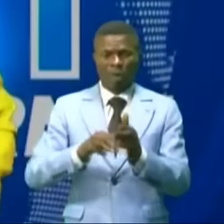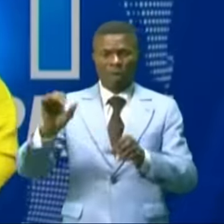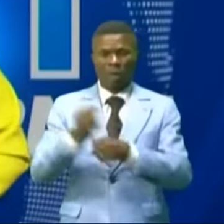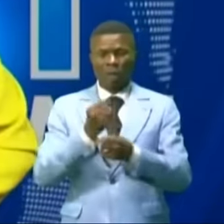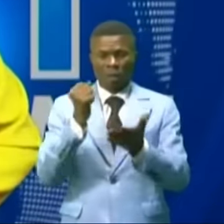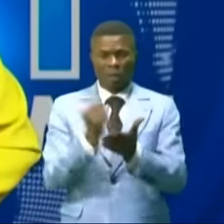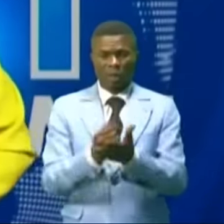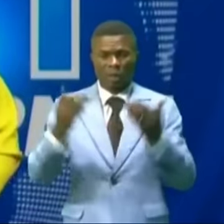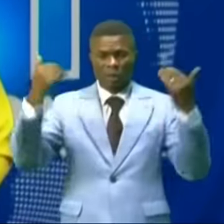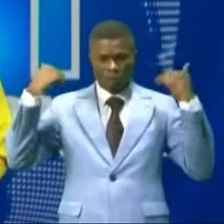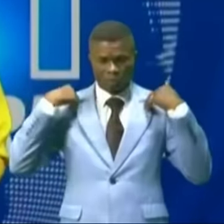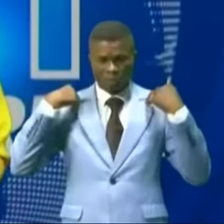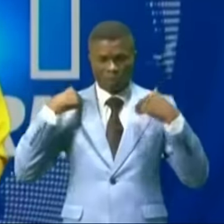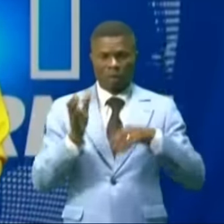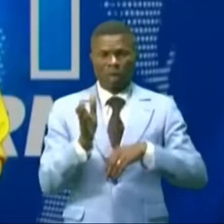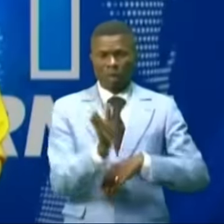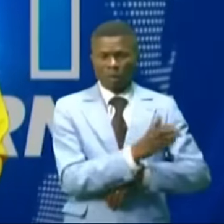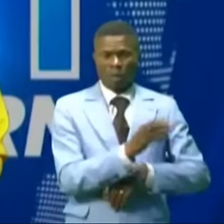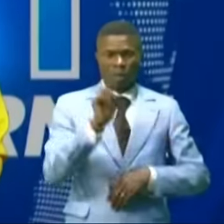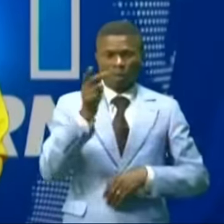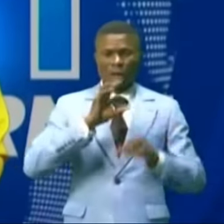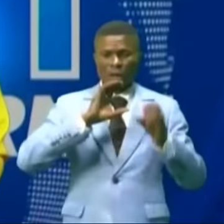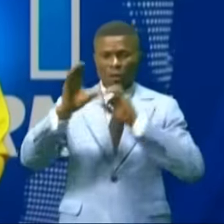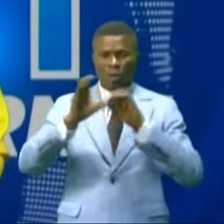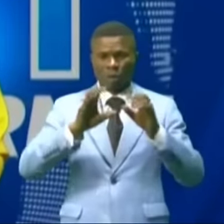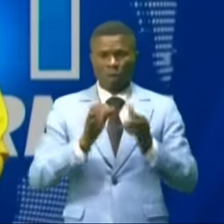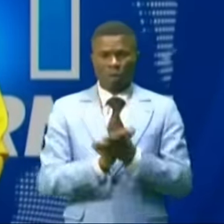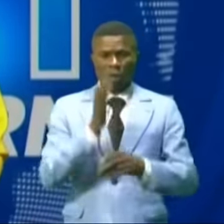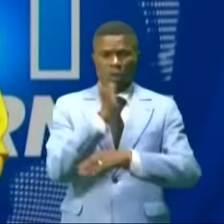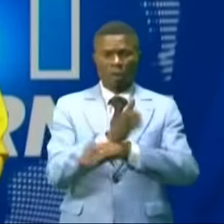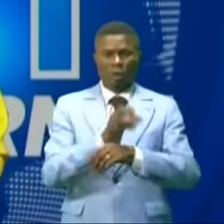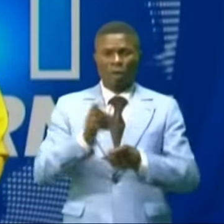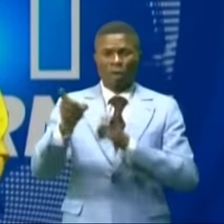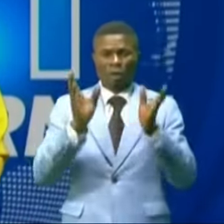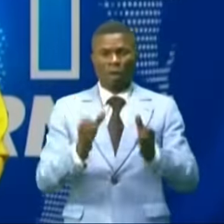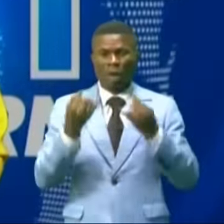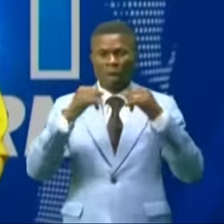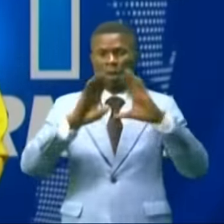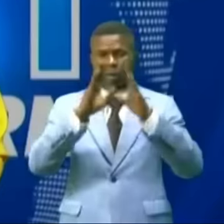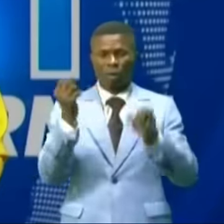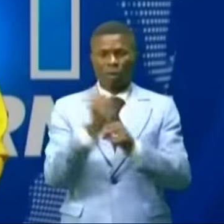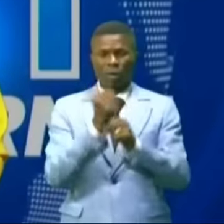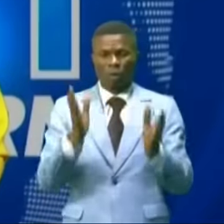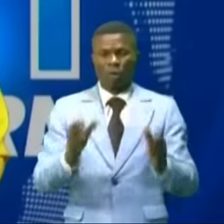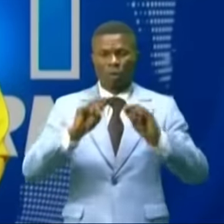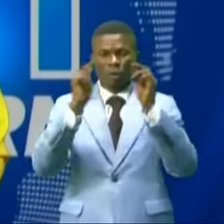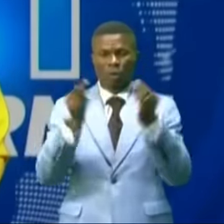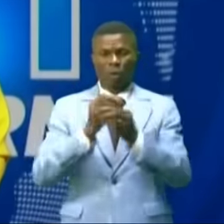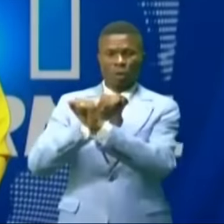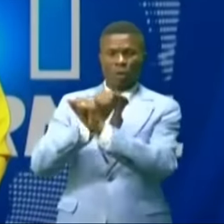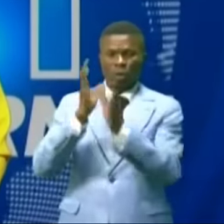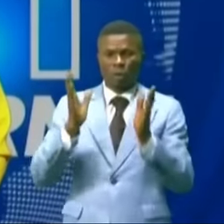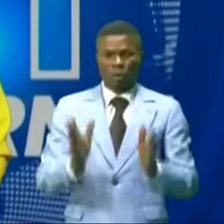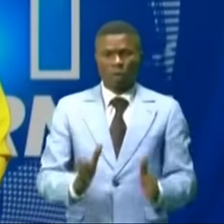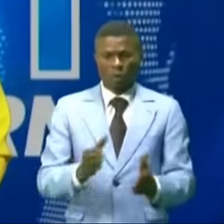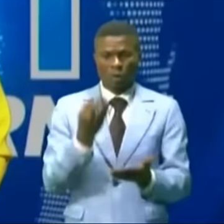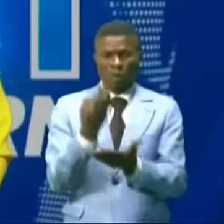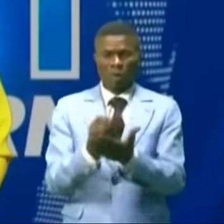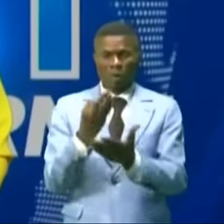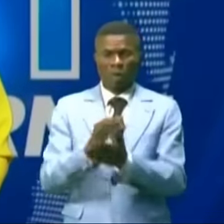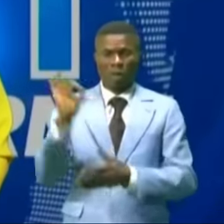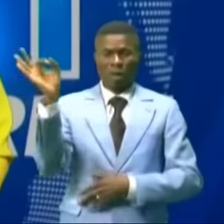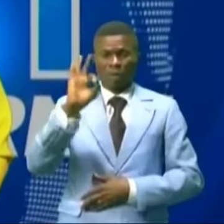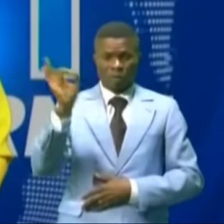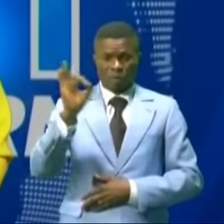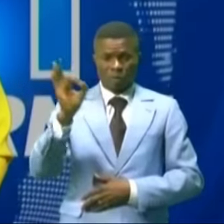chef. Et puis cet autre communiqué, le conseil d'administration informe le personnel et la délégation syndicale du fonds